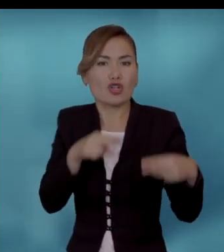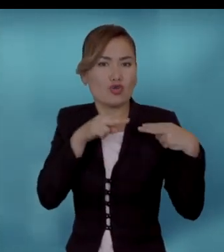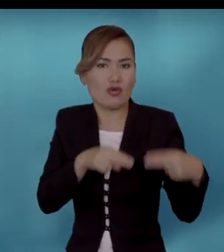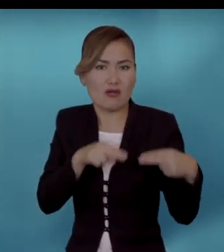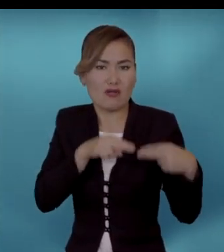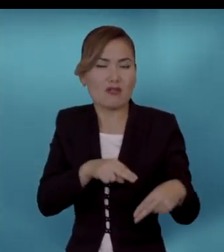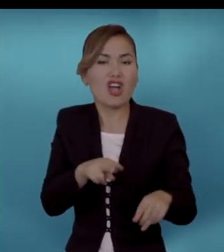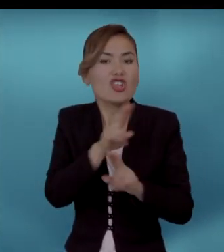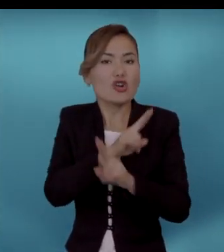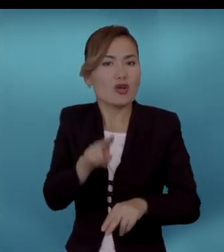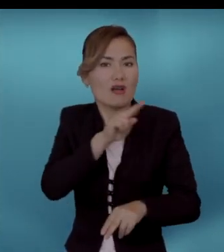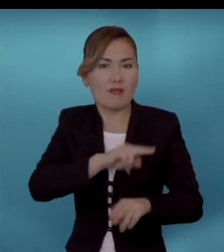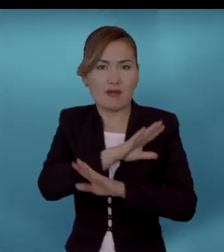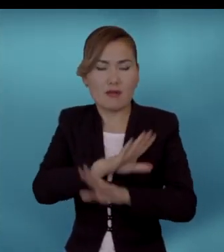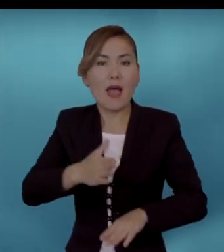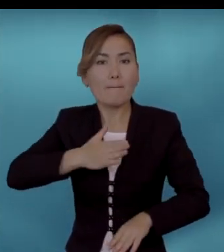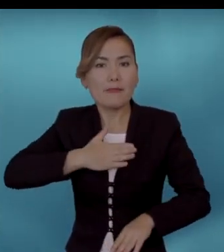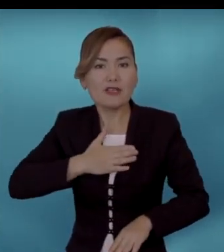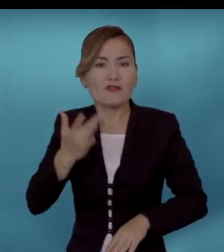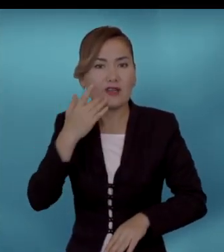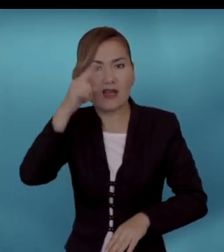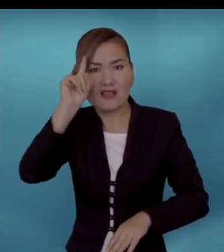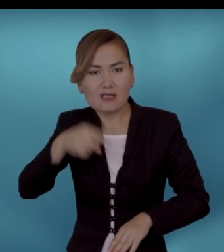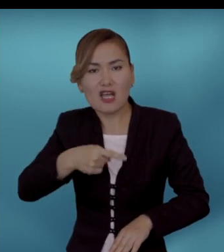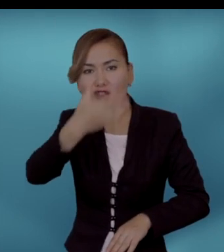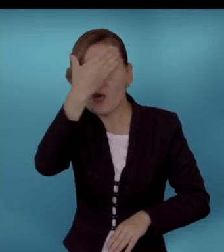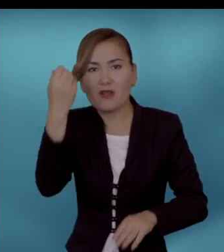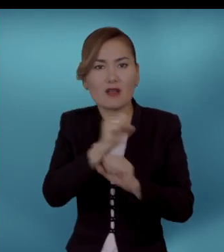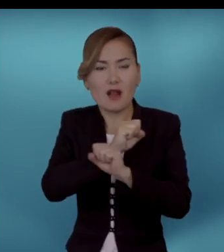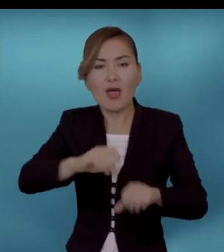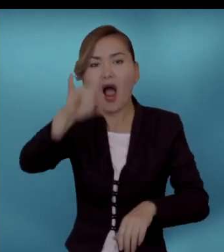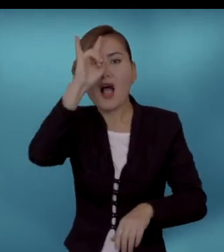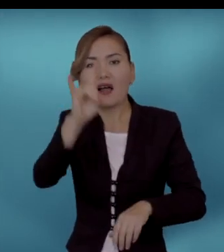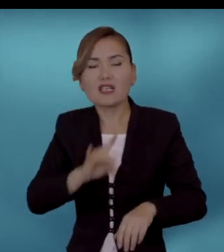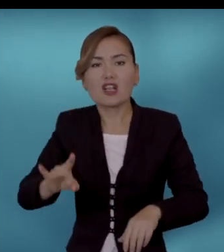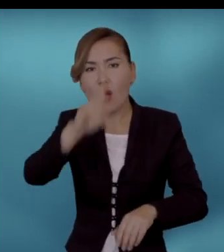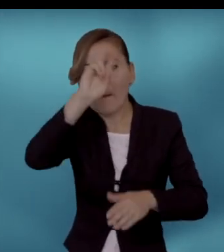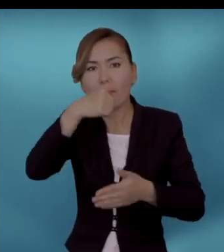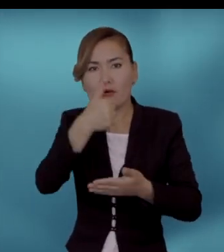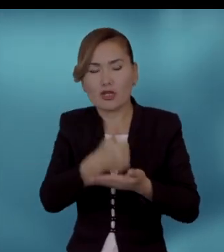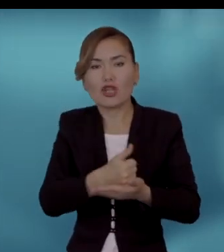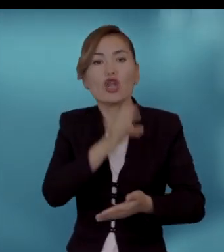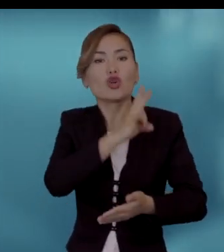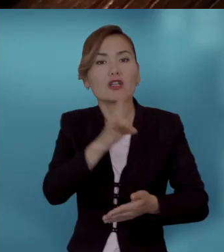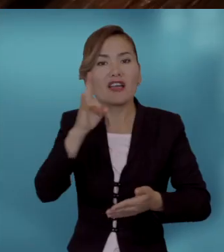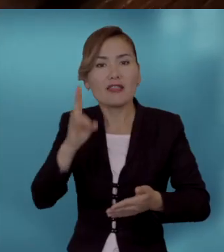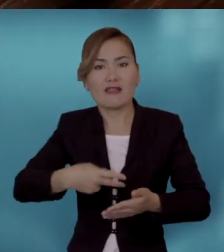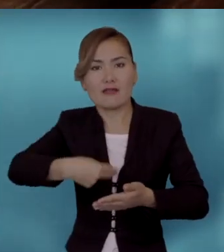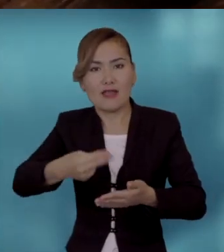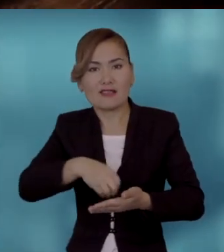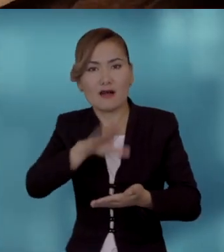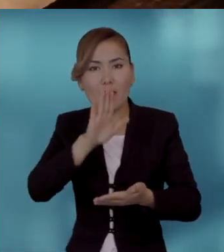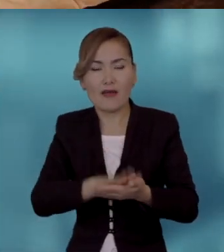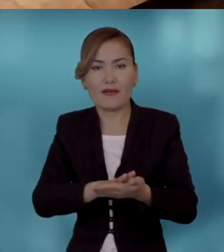бұл жайлы білуіміз керек және оны ұмытпауға тиіспіз. Қазақстан Республикасының президенті Нұрсұлтан